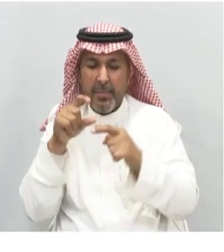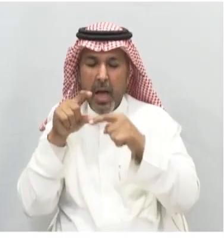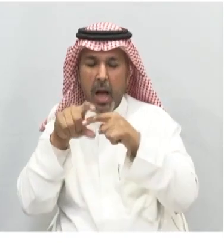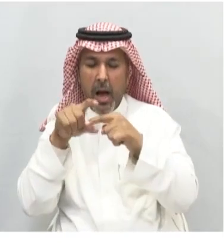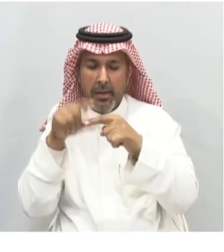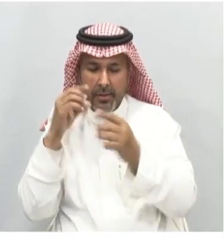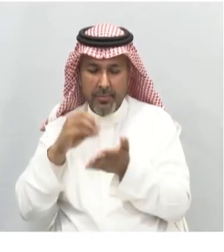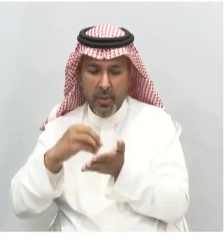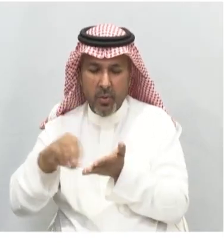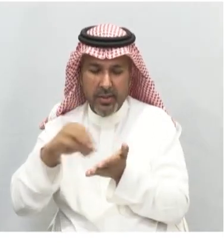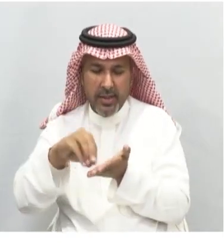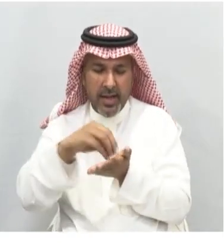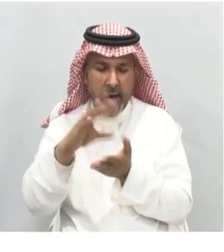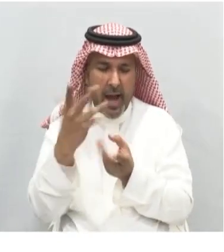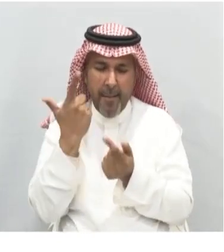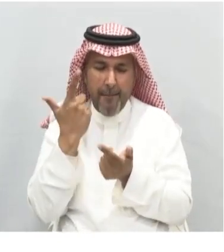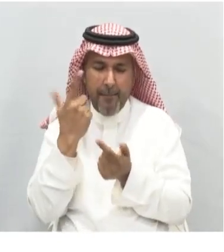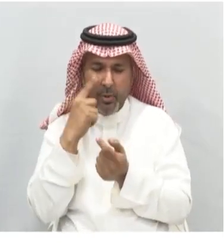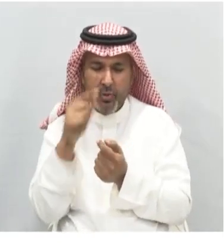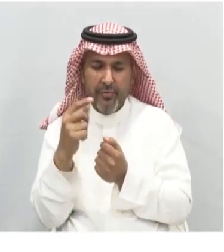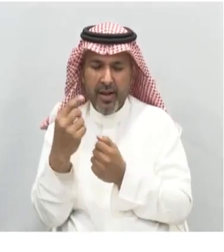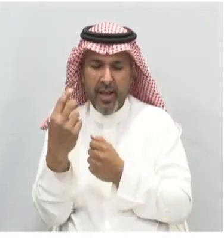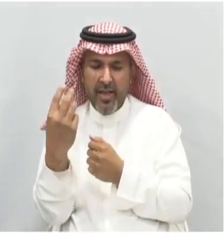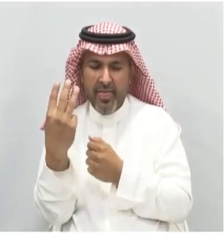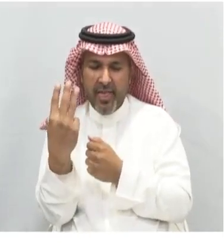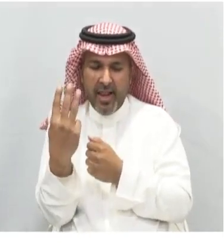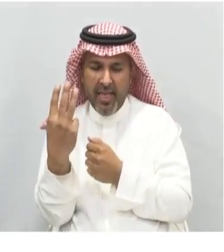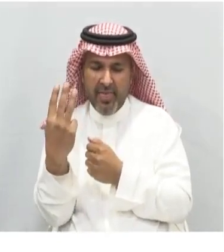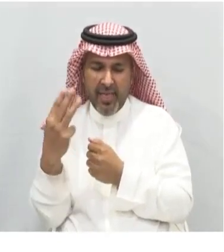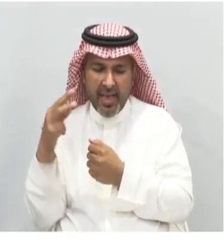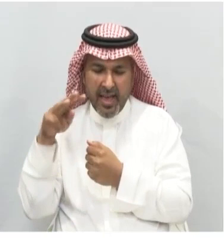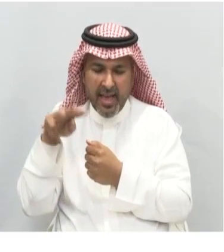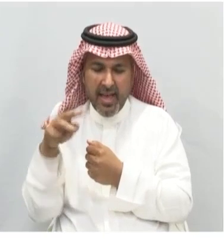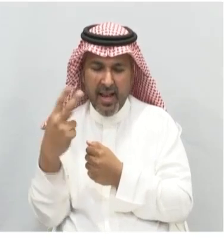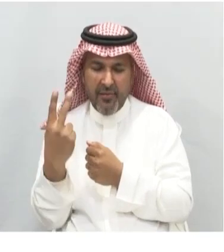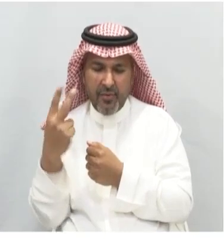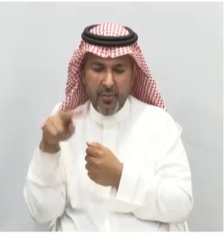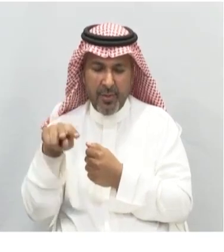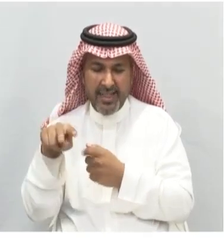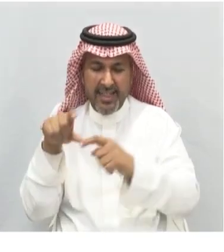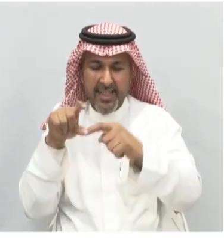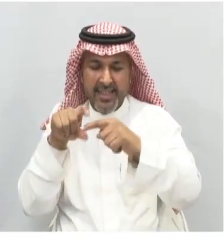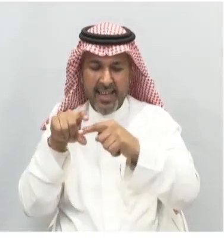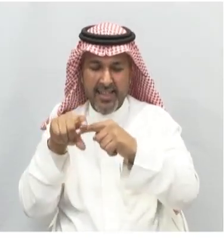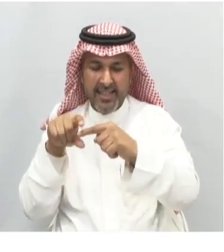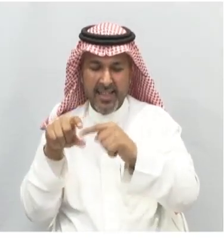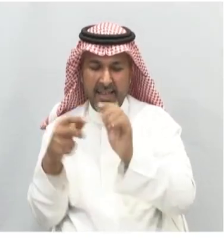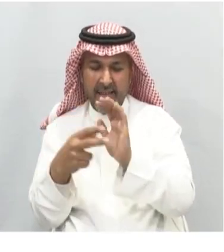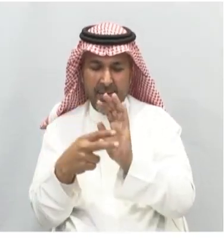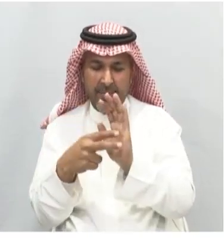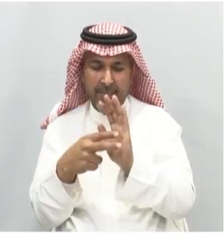عدد الاشهر مبلغ الثلاجه هو 3200 تقسيم عدد الاشهر وهو